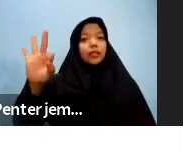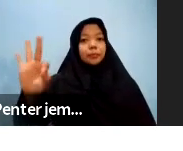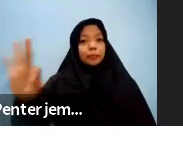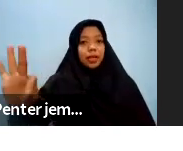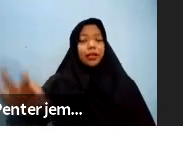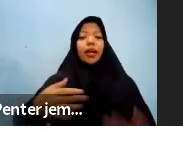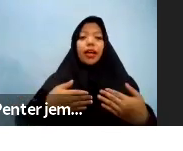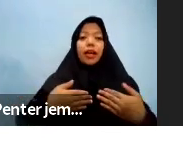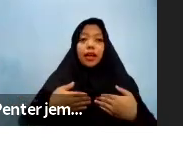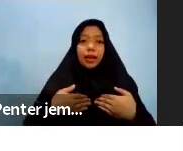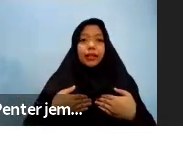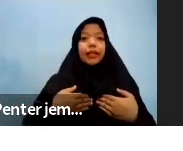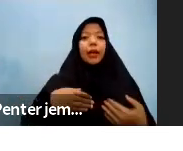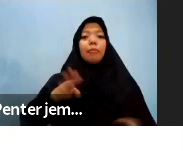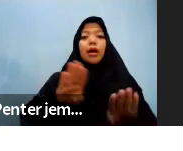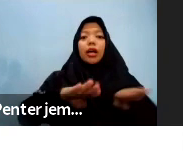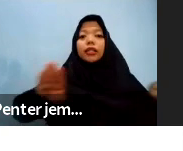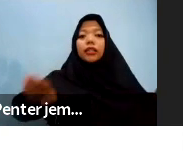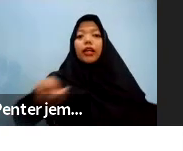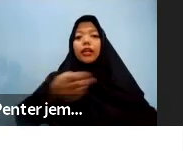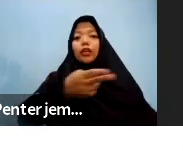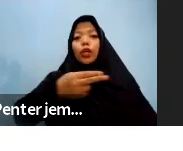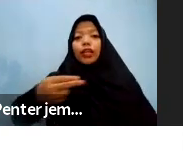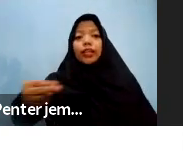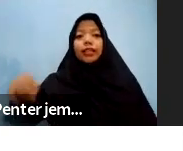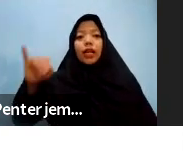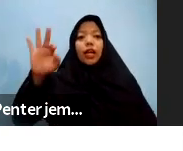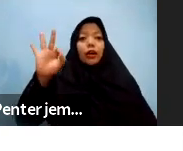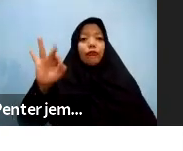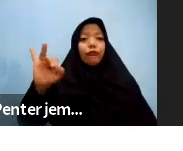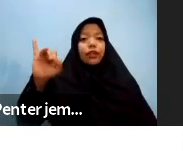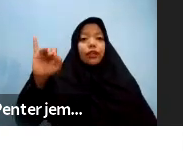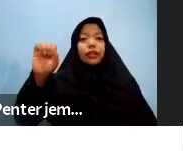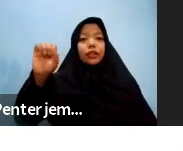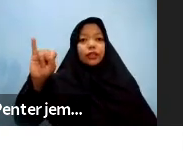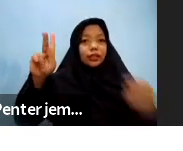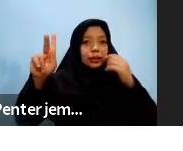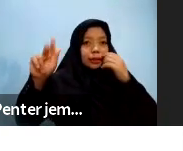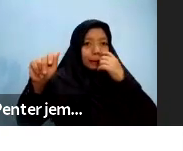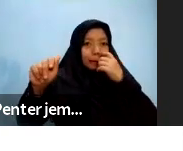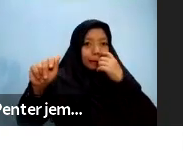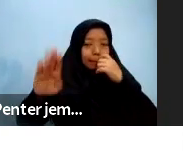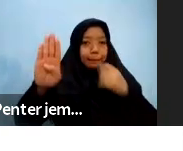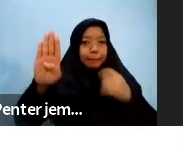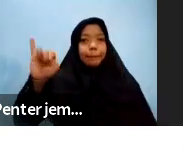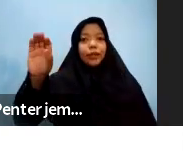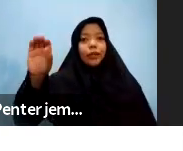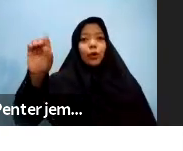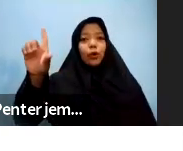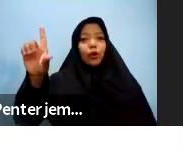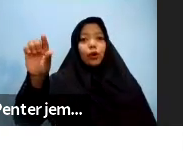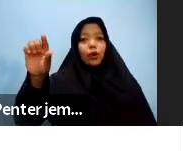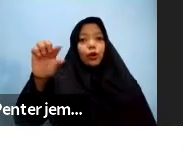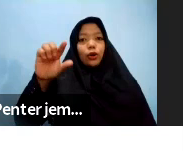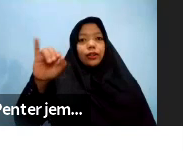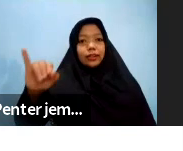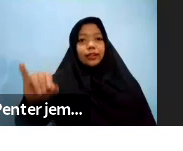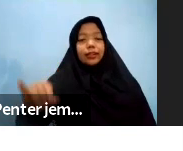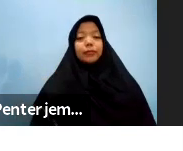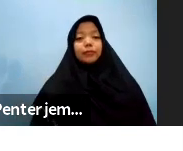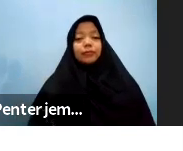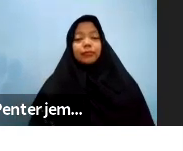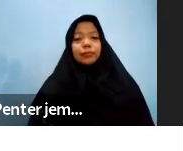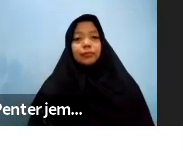biologi fisika PPKN Nah ada juga untuk English audio reses ini